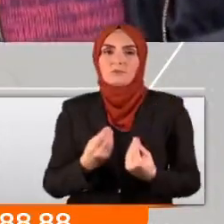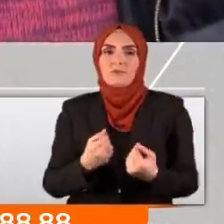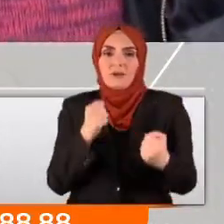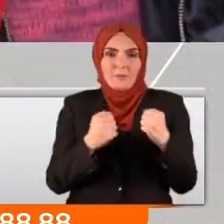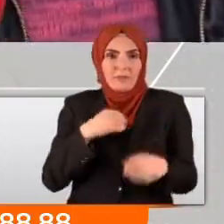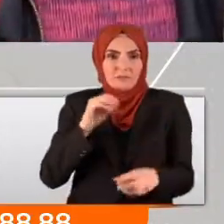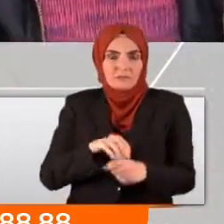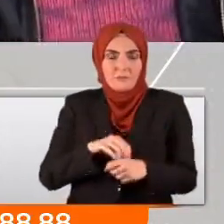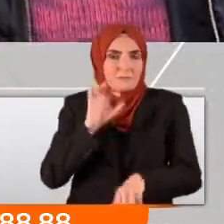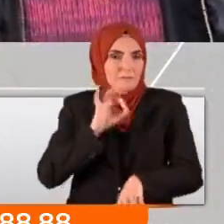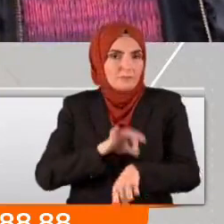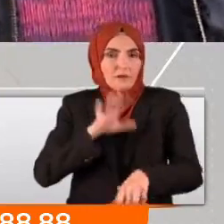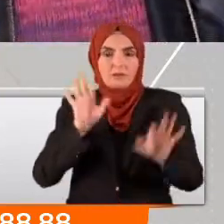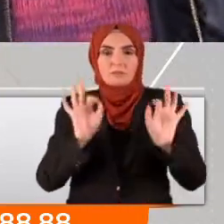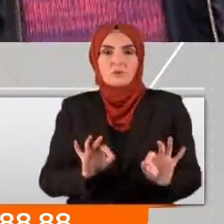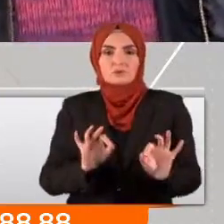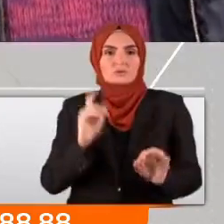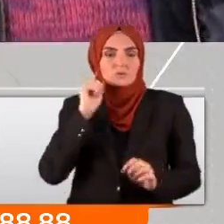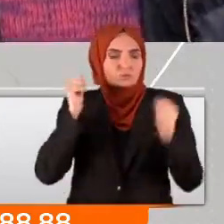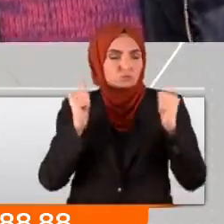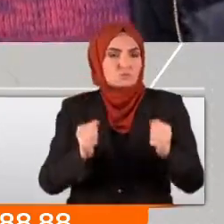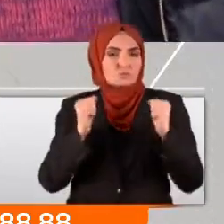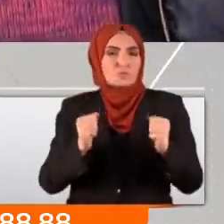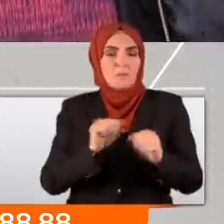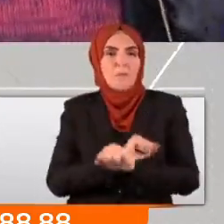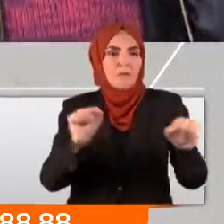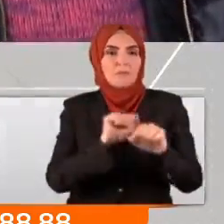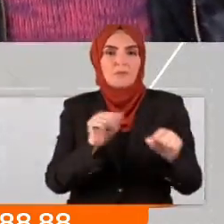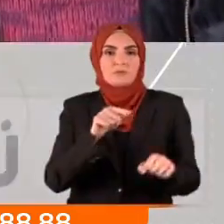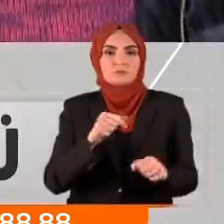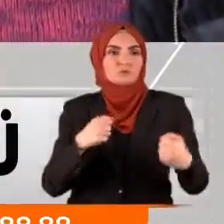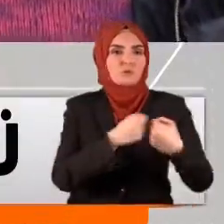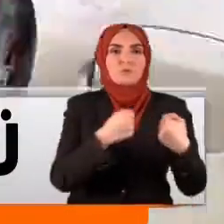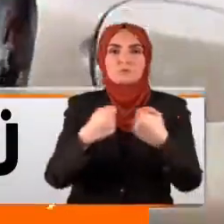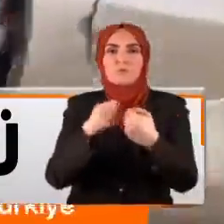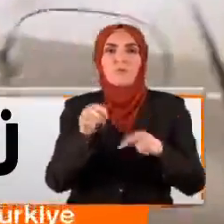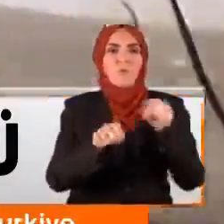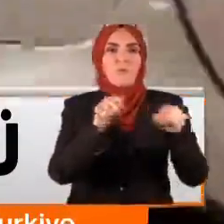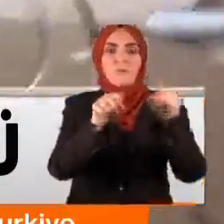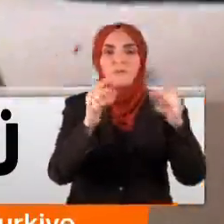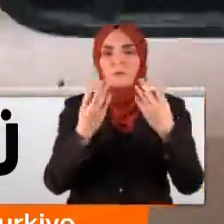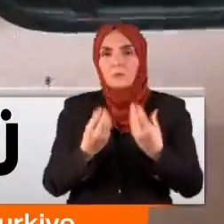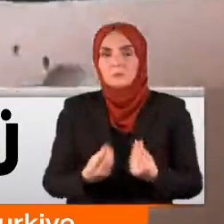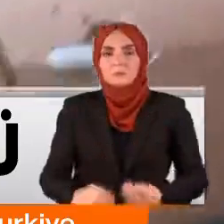içindeydik yani, bir anda güm güm patladı her şey. Ona herkes zincirlemeye vurdu işte.